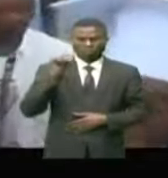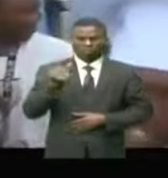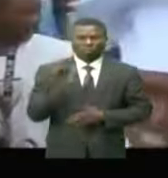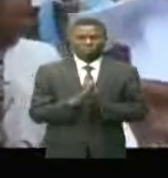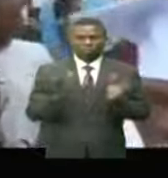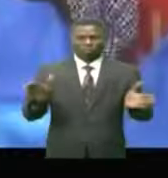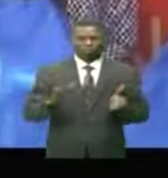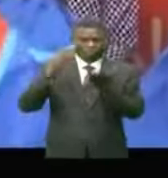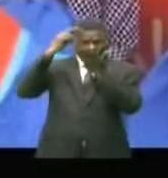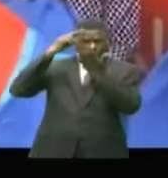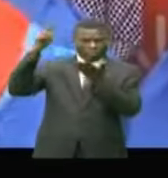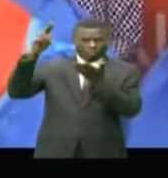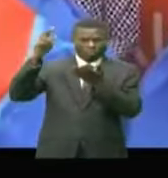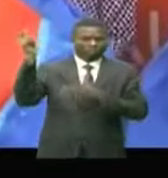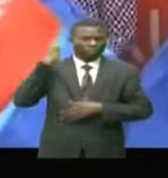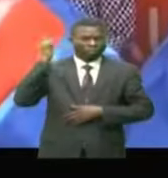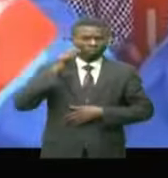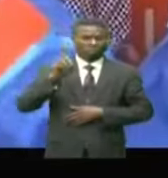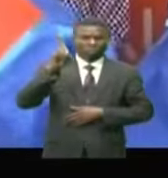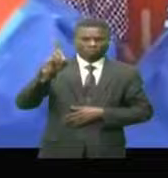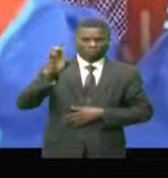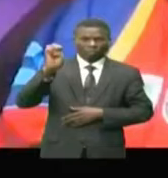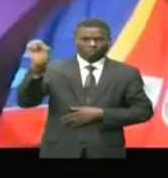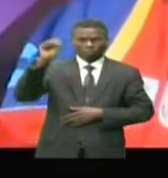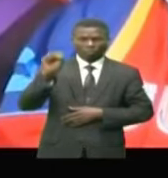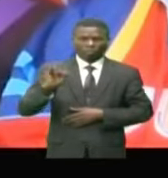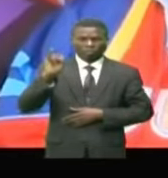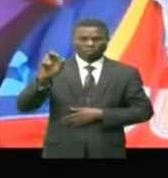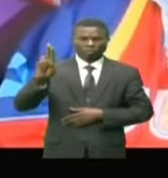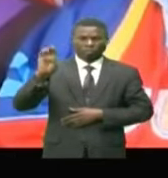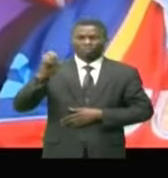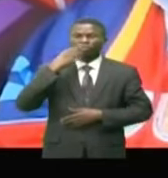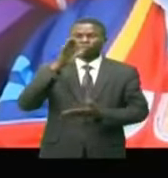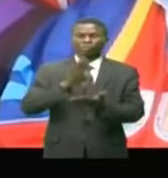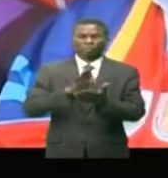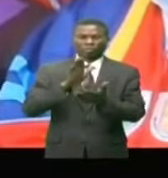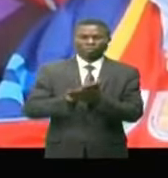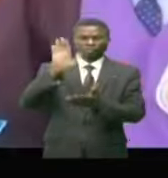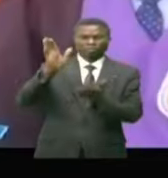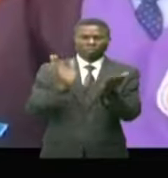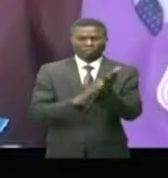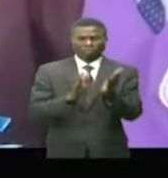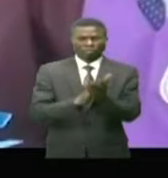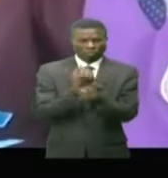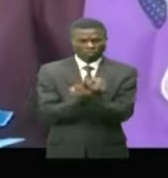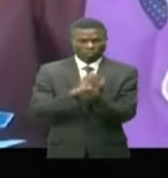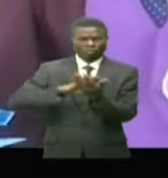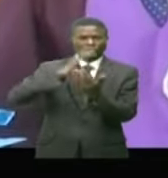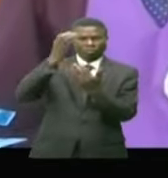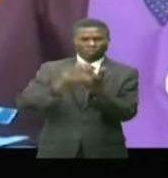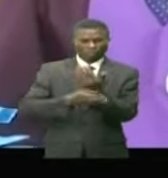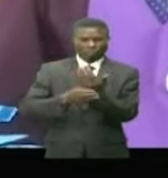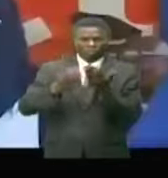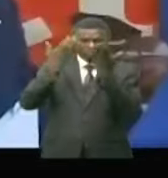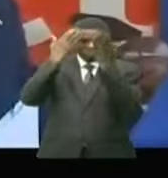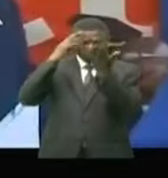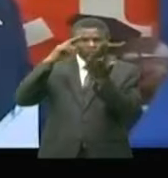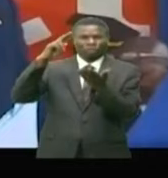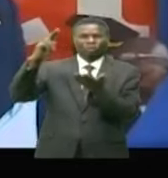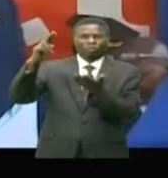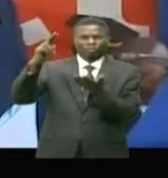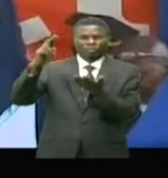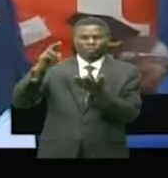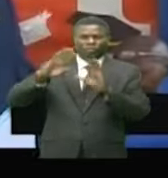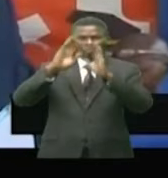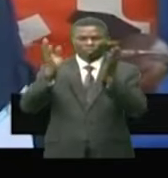général académique, le professeur Désiré Issé-Tchatawiti, félicite son institution pour les respects des calendriers académiques. Toutes